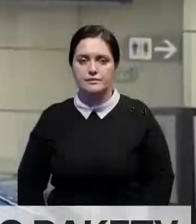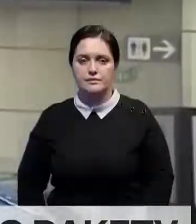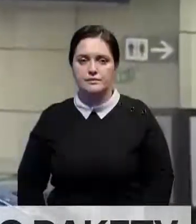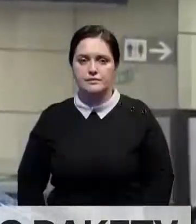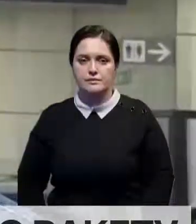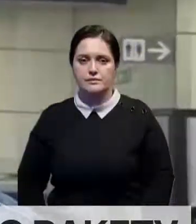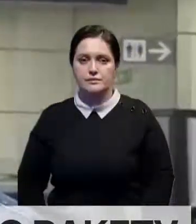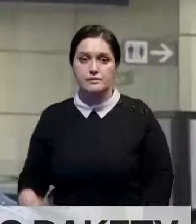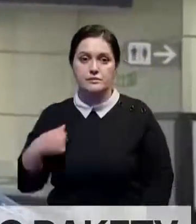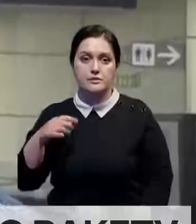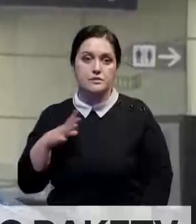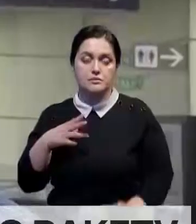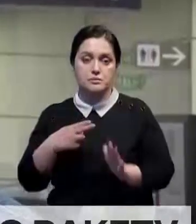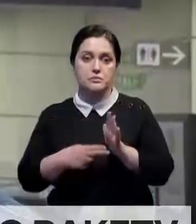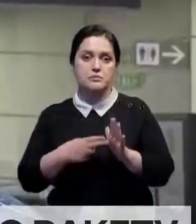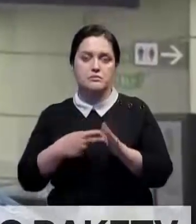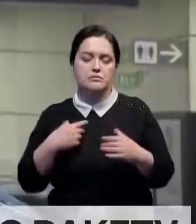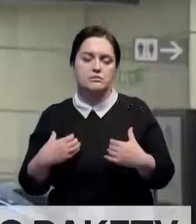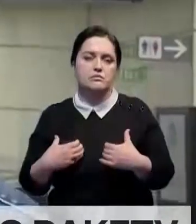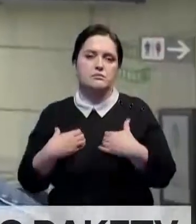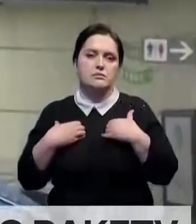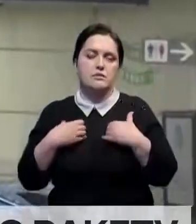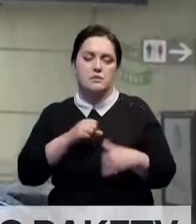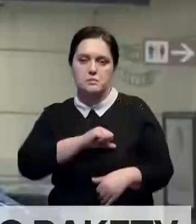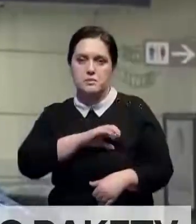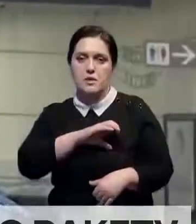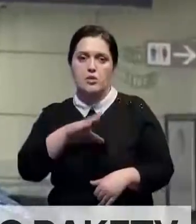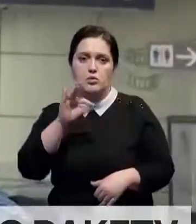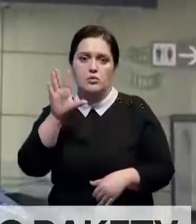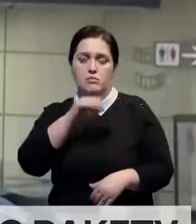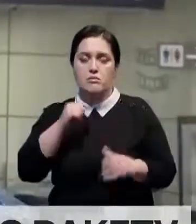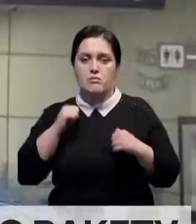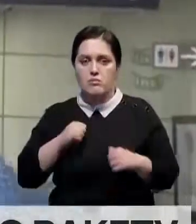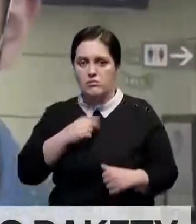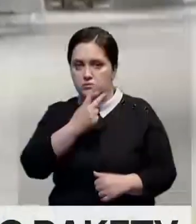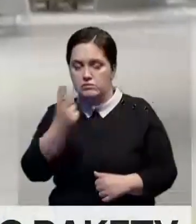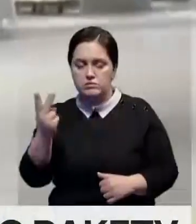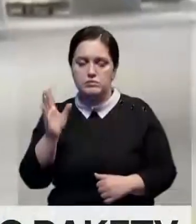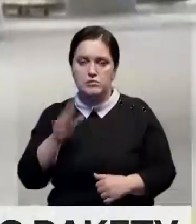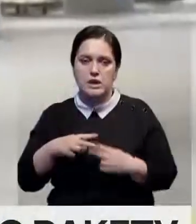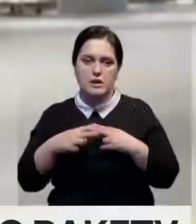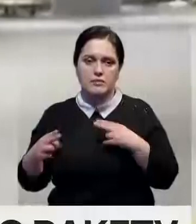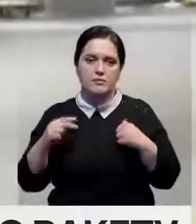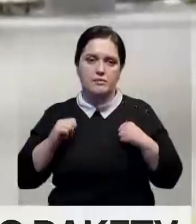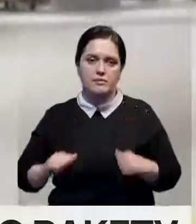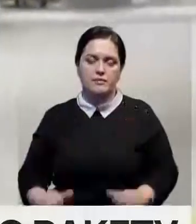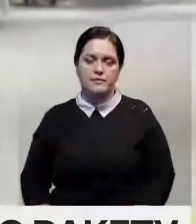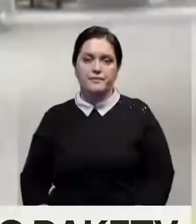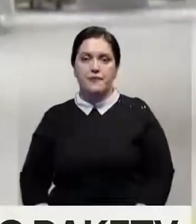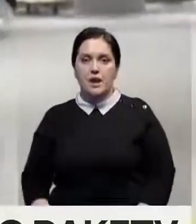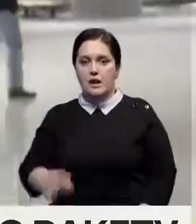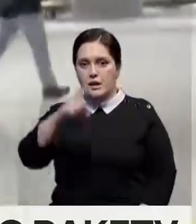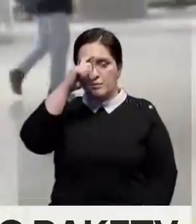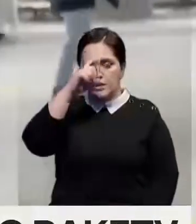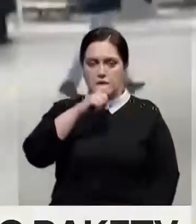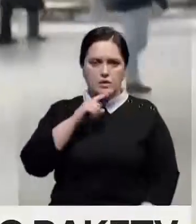Я был в поезде и на мгновение запаниковал, но персонал станции был спокоен, поэтому я тоже успокоился. Сначала было